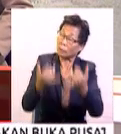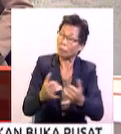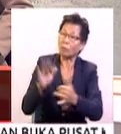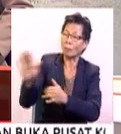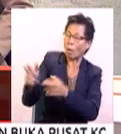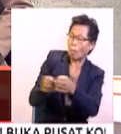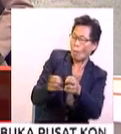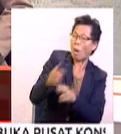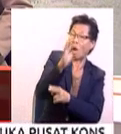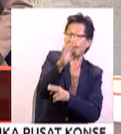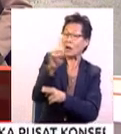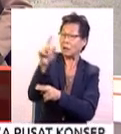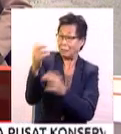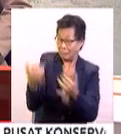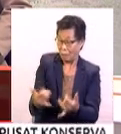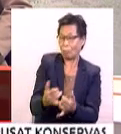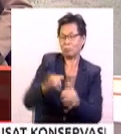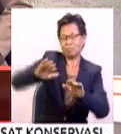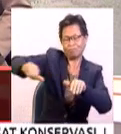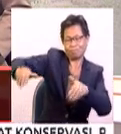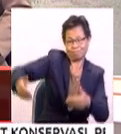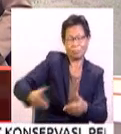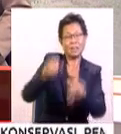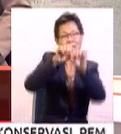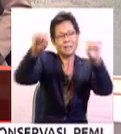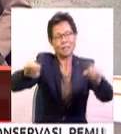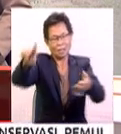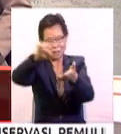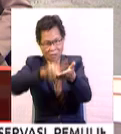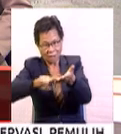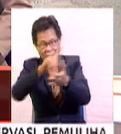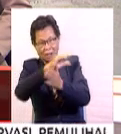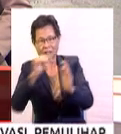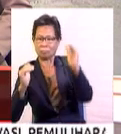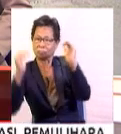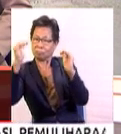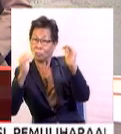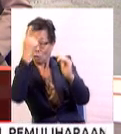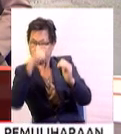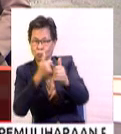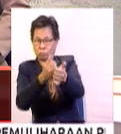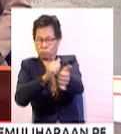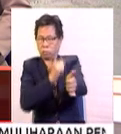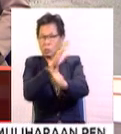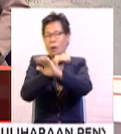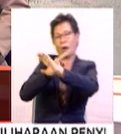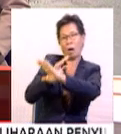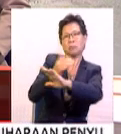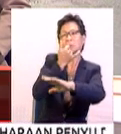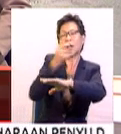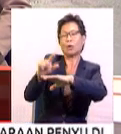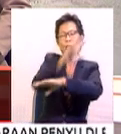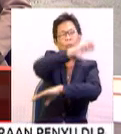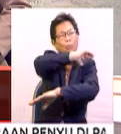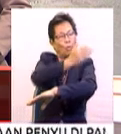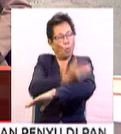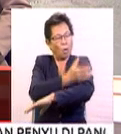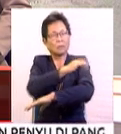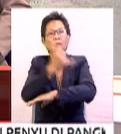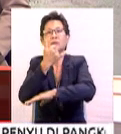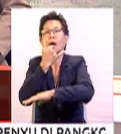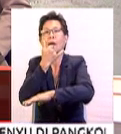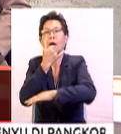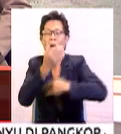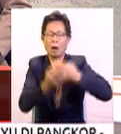pihak pengurusan Felda adalah memperkenalkan sistem semak dan imbang bagi mencegah serta menghalang penyalahgunaan kuasa dan salah